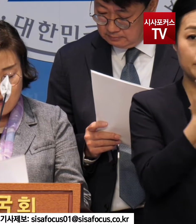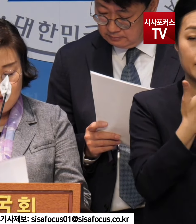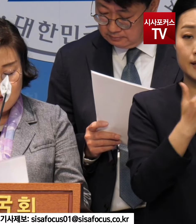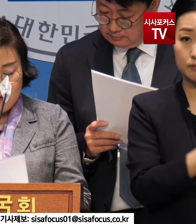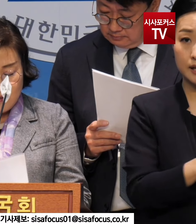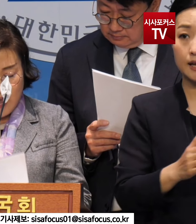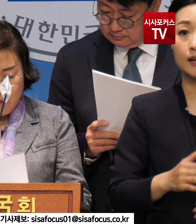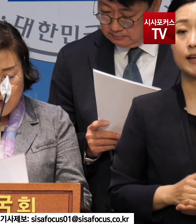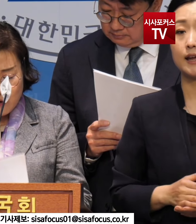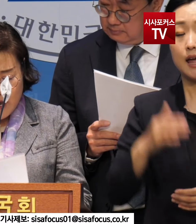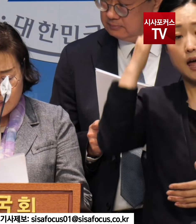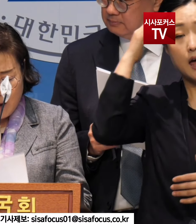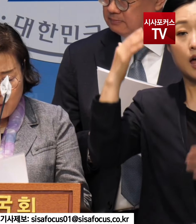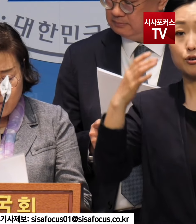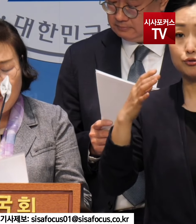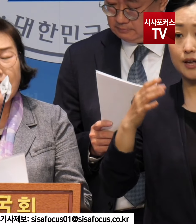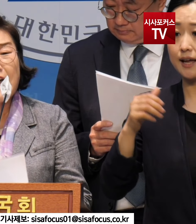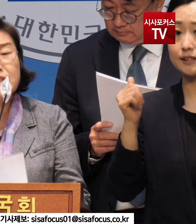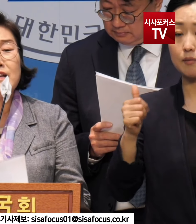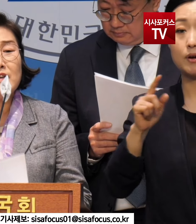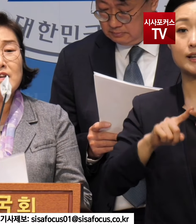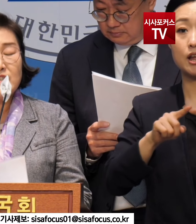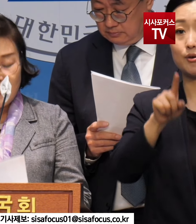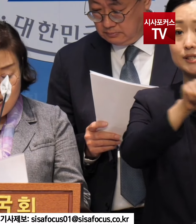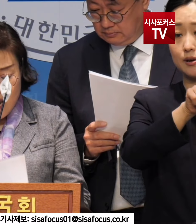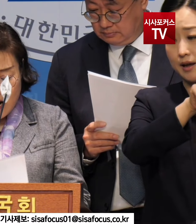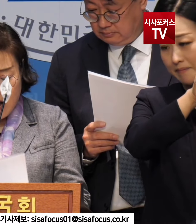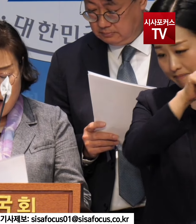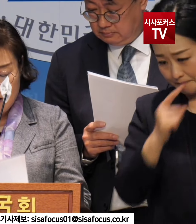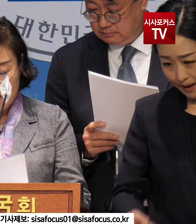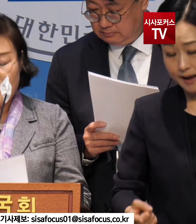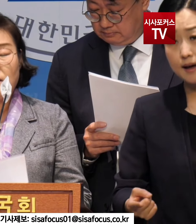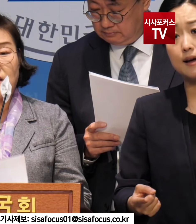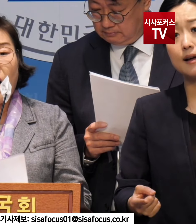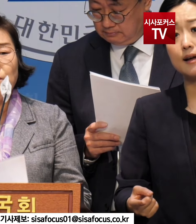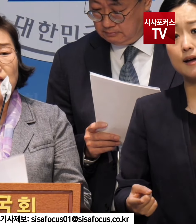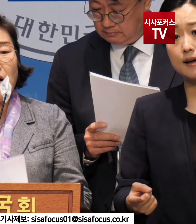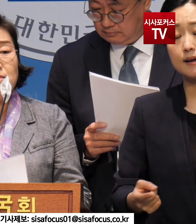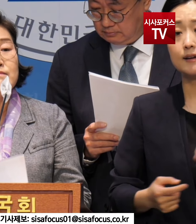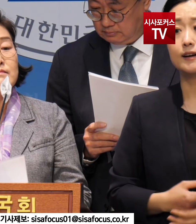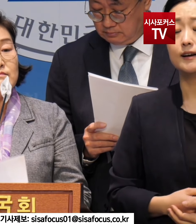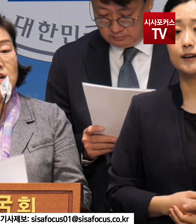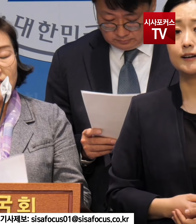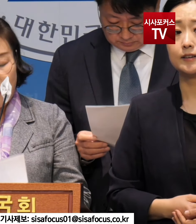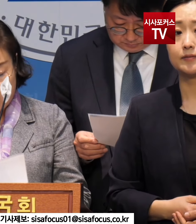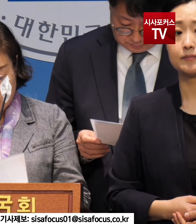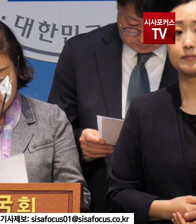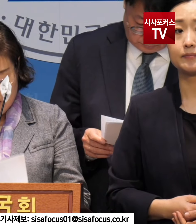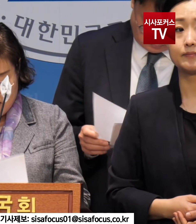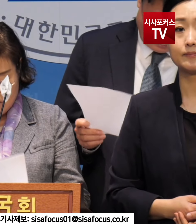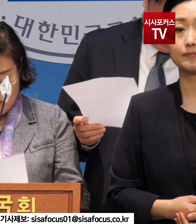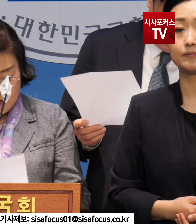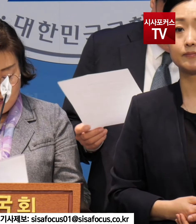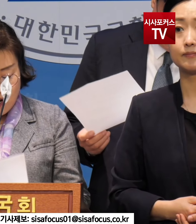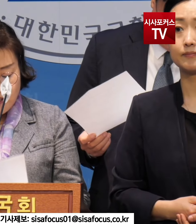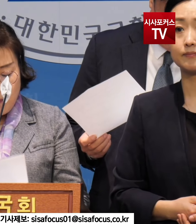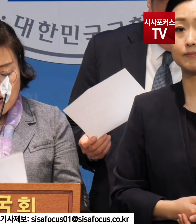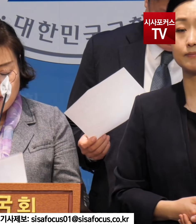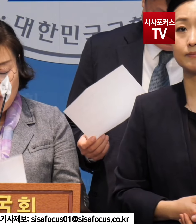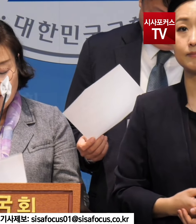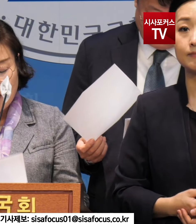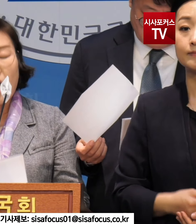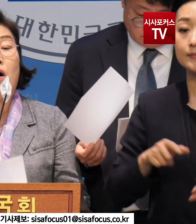않아 대한민국의 사법부에 대한 신뢰가 점점 무너져가고 있습니다.